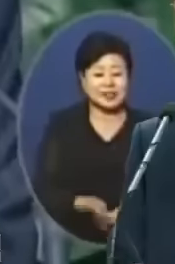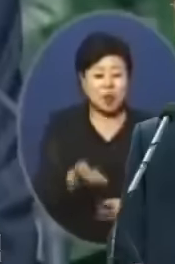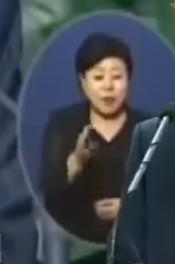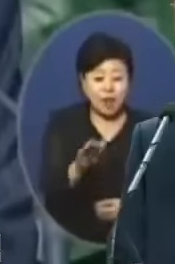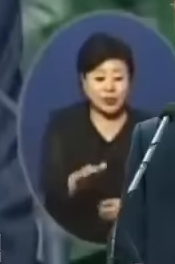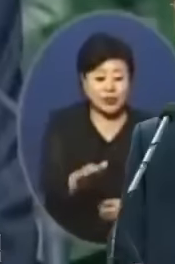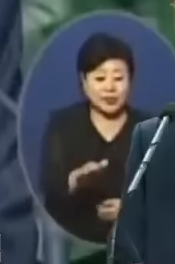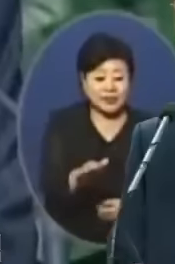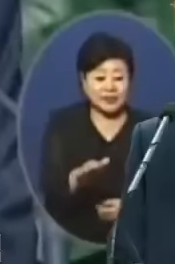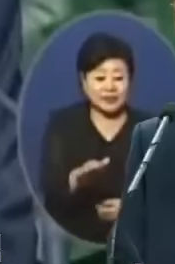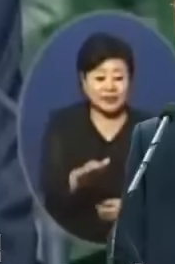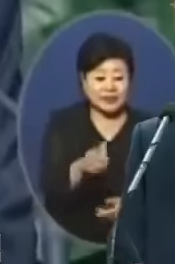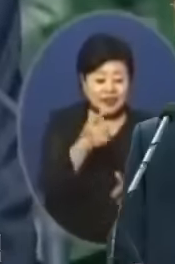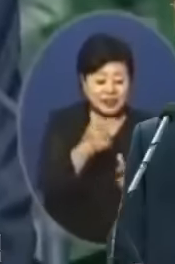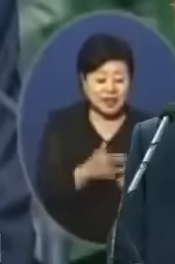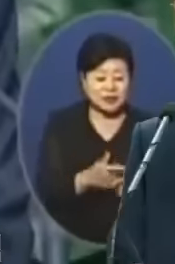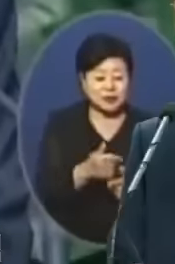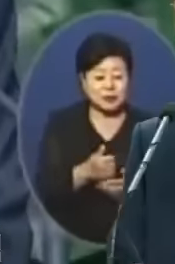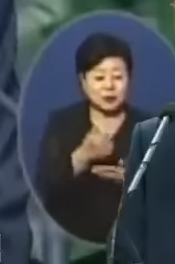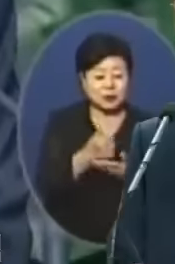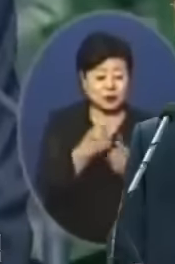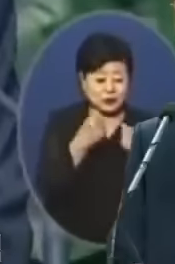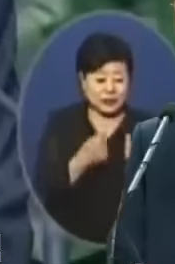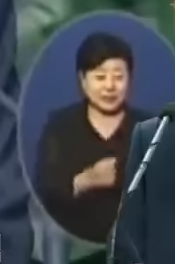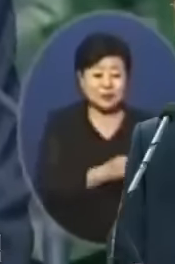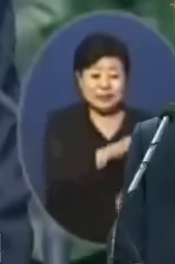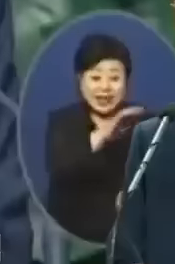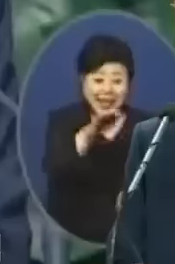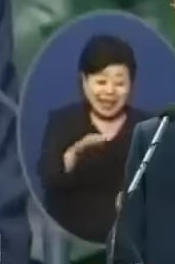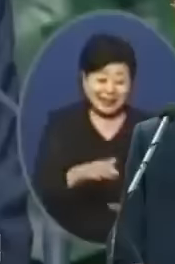그러면 예수님을 모시고 사는 우리가